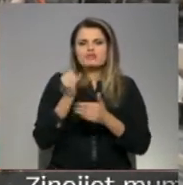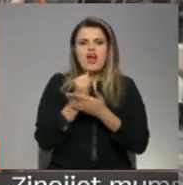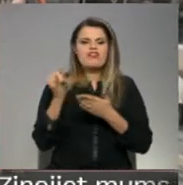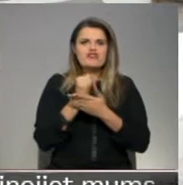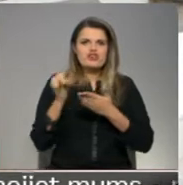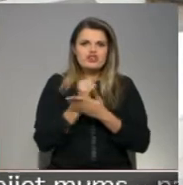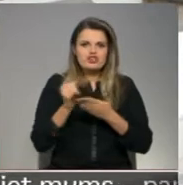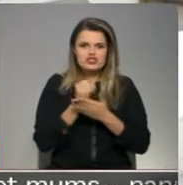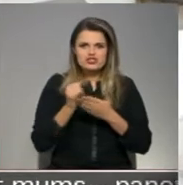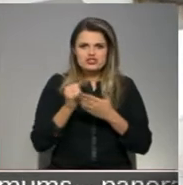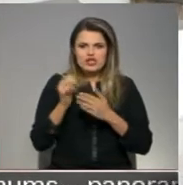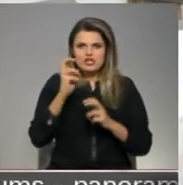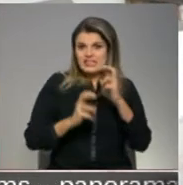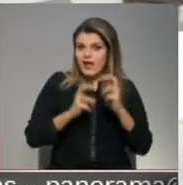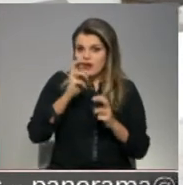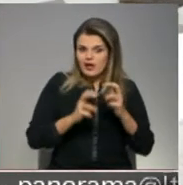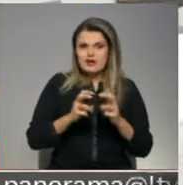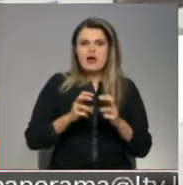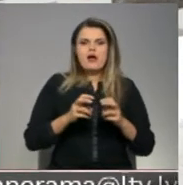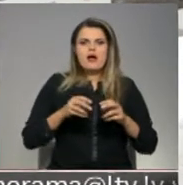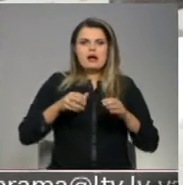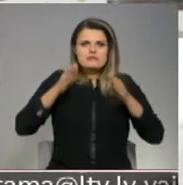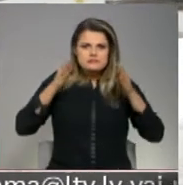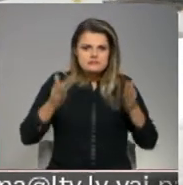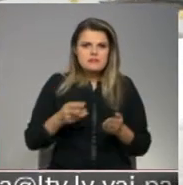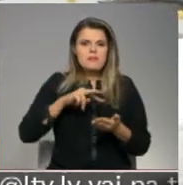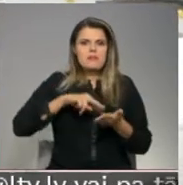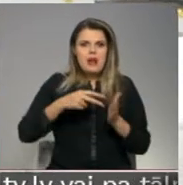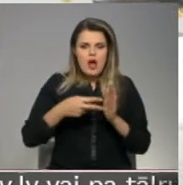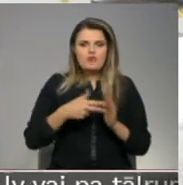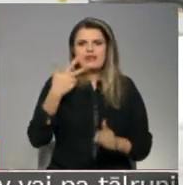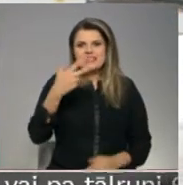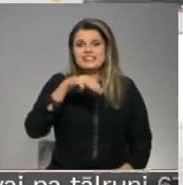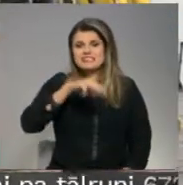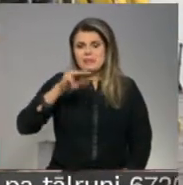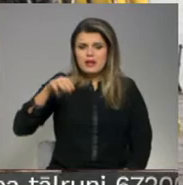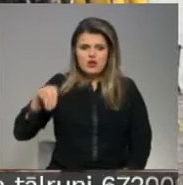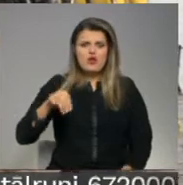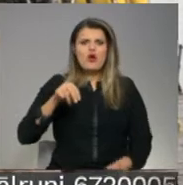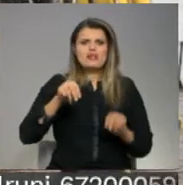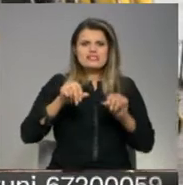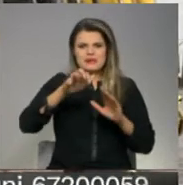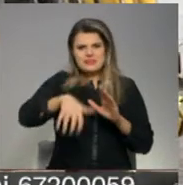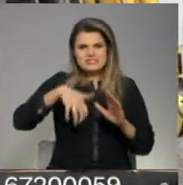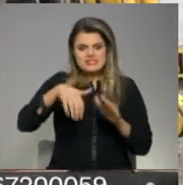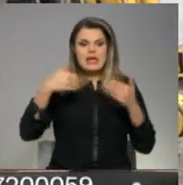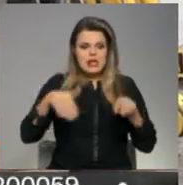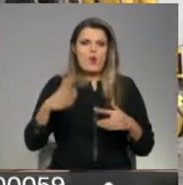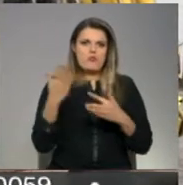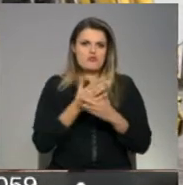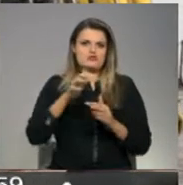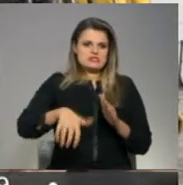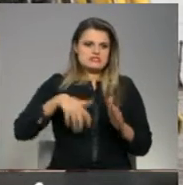km no krasta. Padziļinot kuģu ceļus, kopumā plānots izsmelt 3 miljonus kubikmetru grunts un nu jau izrakta puse no